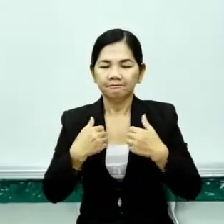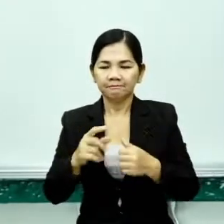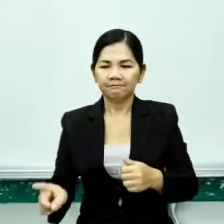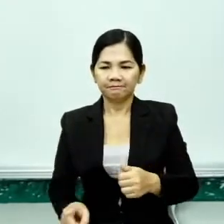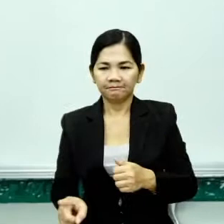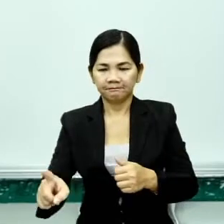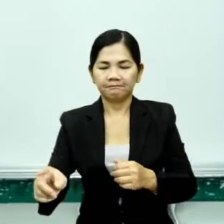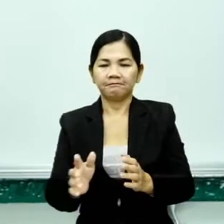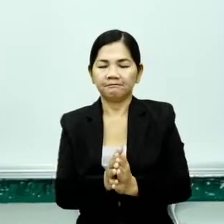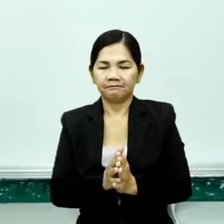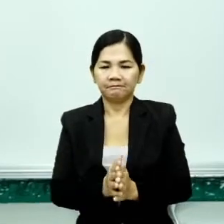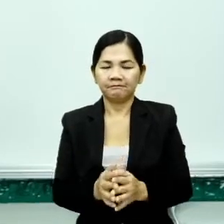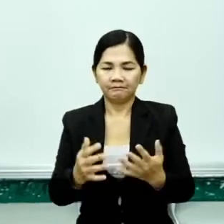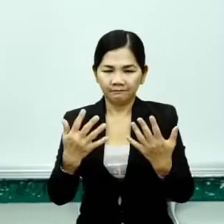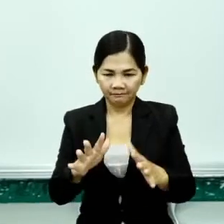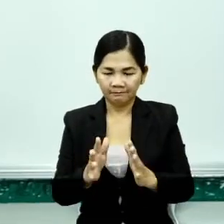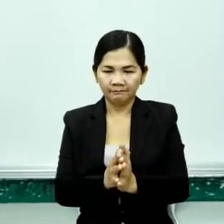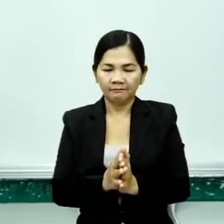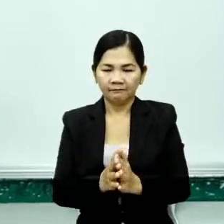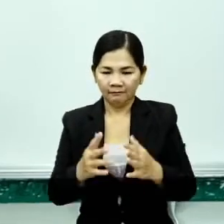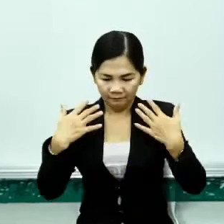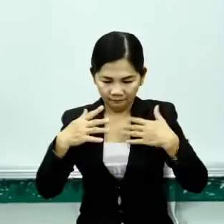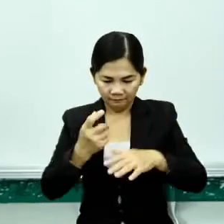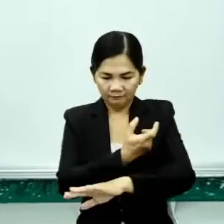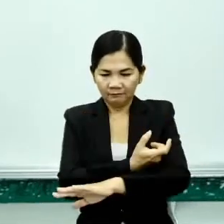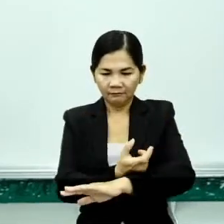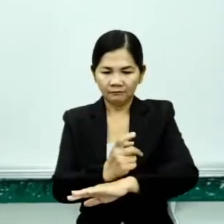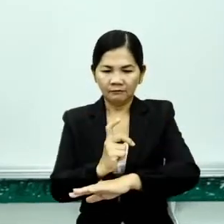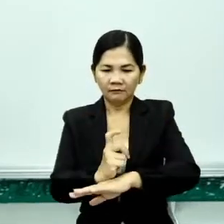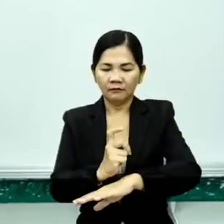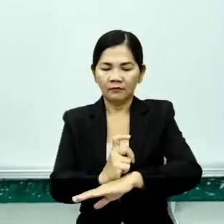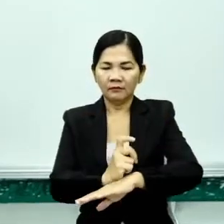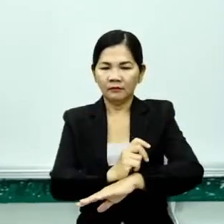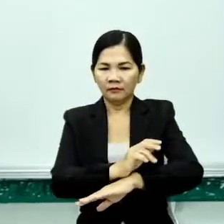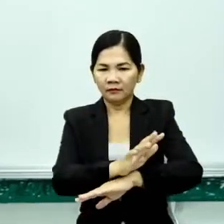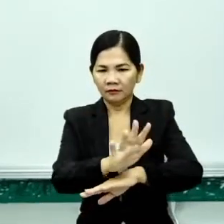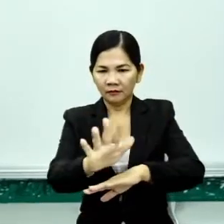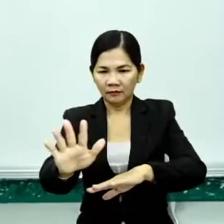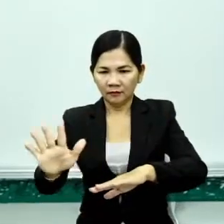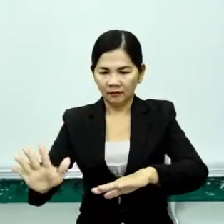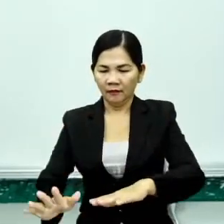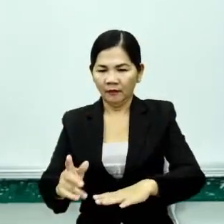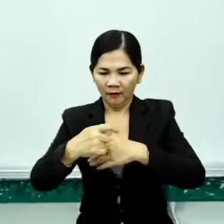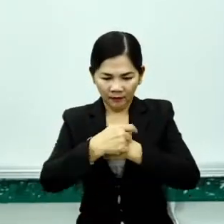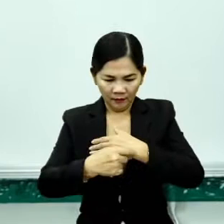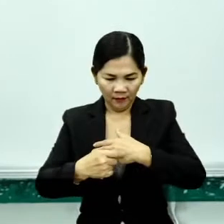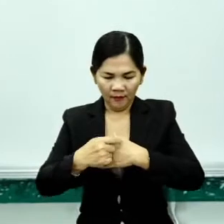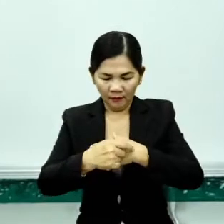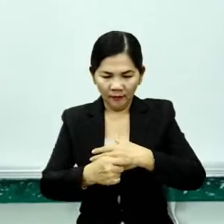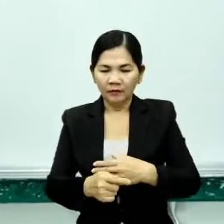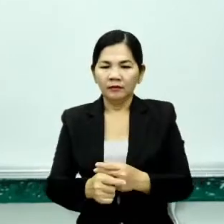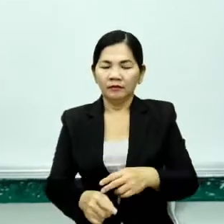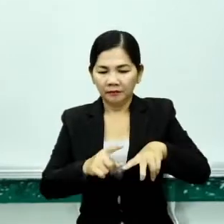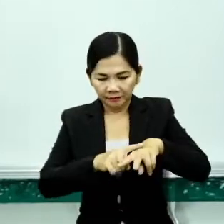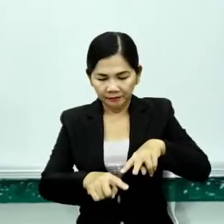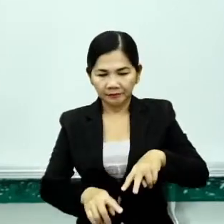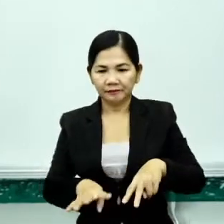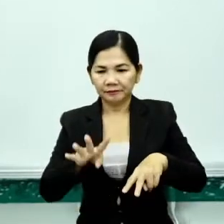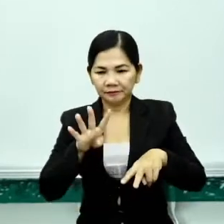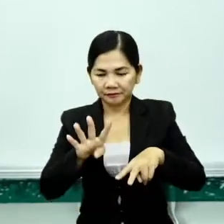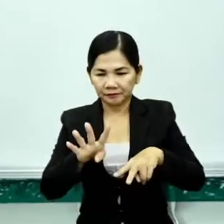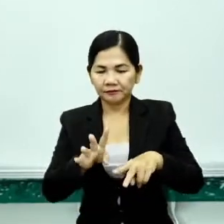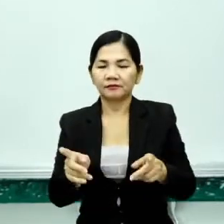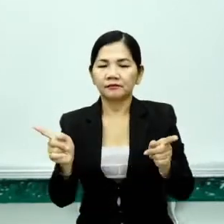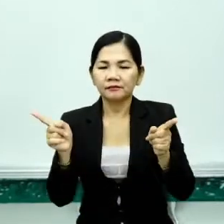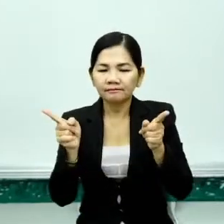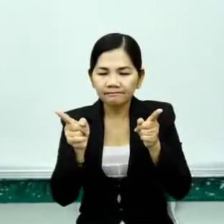lún rồi còn là muốn cha cứ miên khuôn cổ rộp đọc đói sổ cá hai phía chán cha miên chương clay clay cha chấm